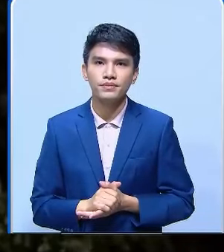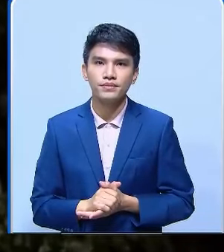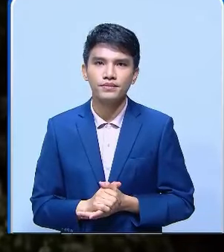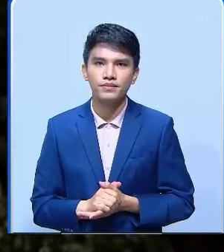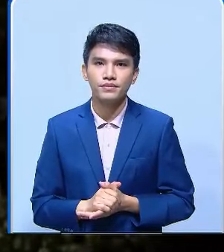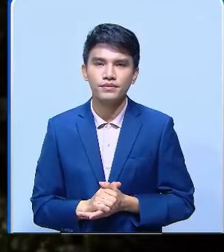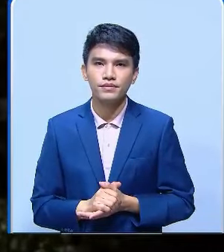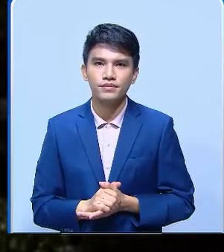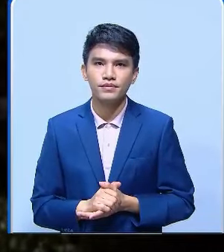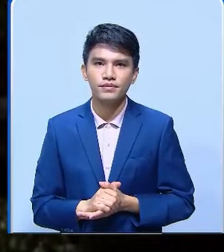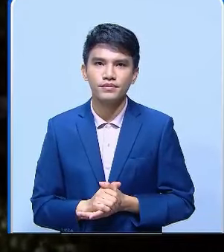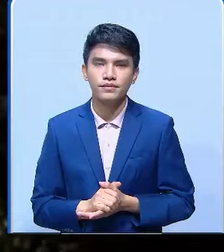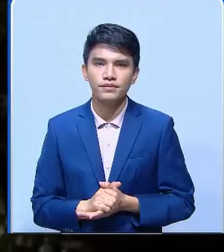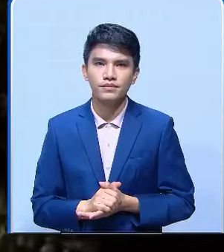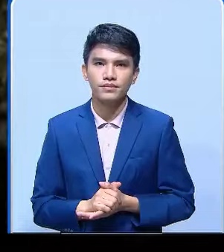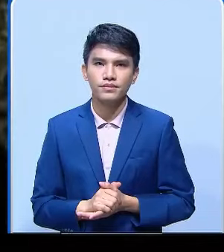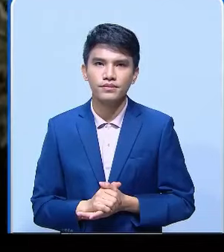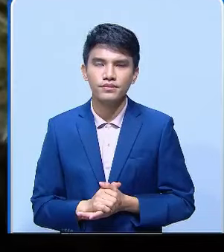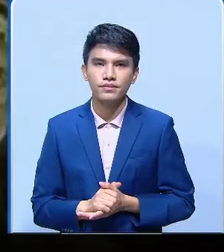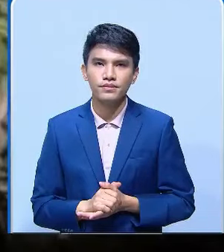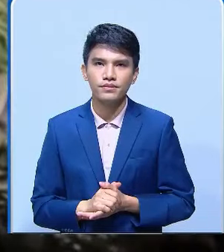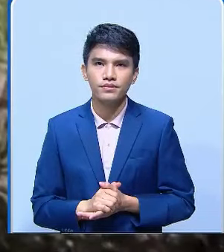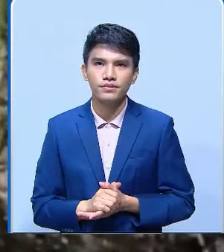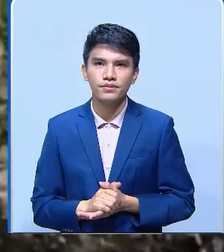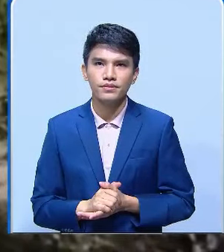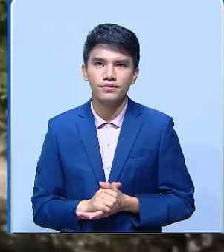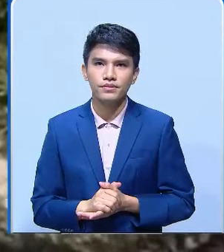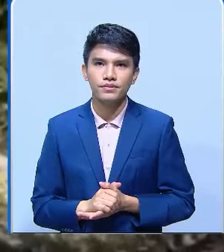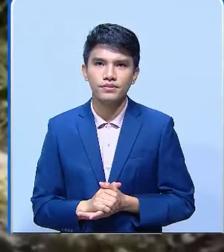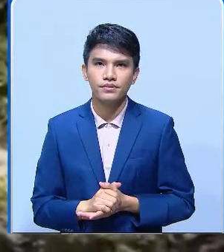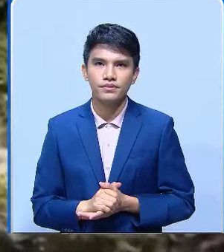รับจุดนี ้แน่นอนเลยพี ่มันวน